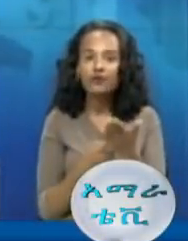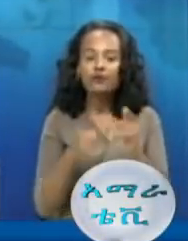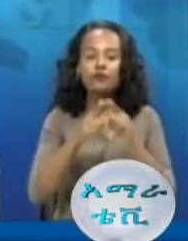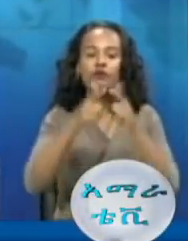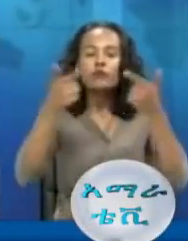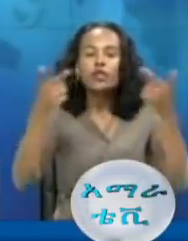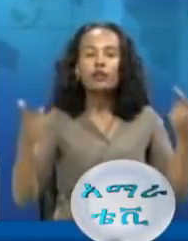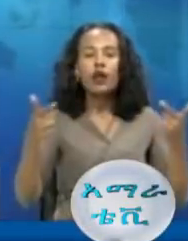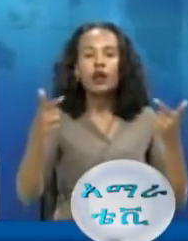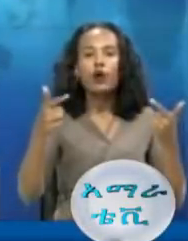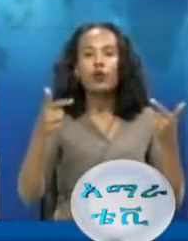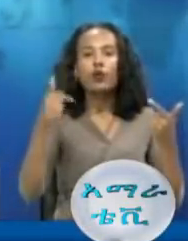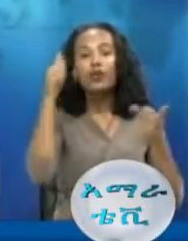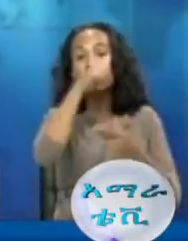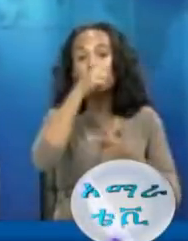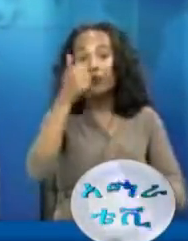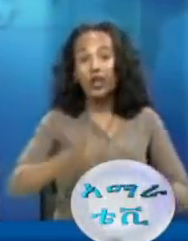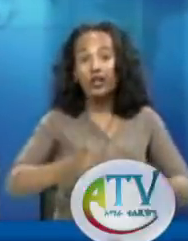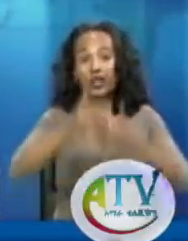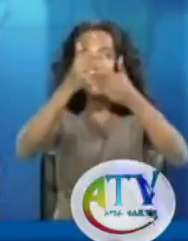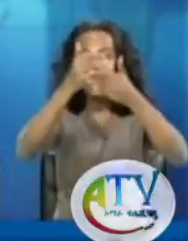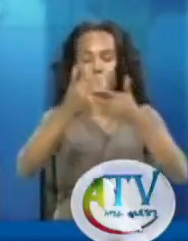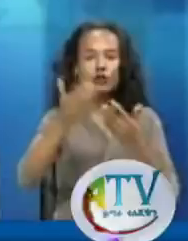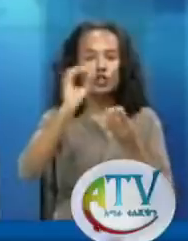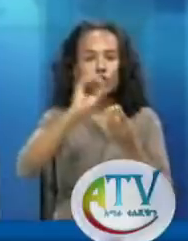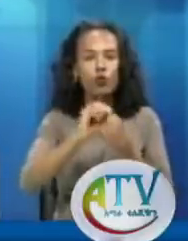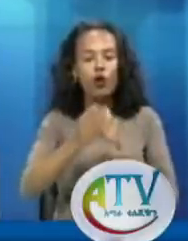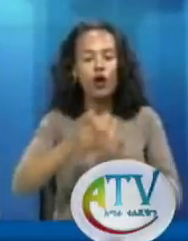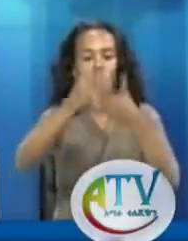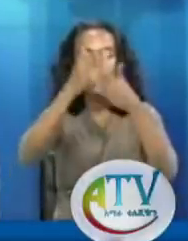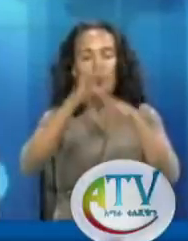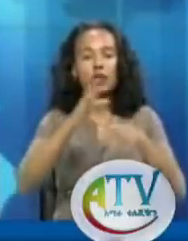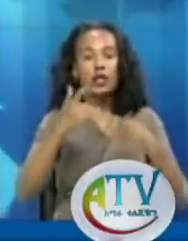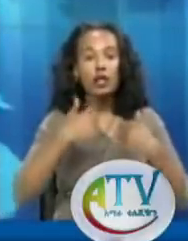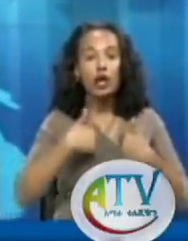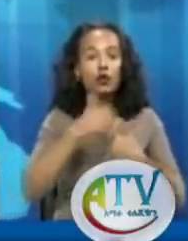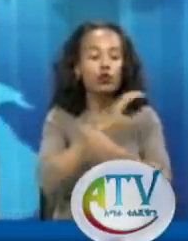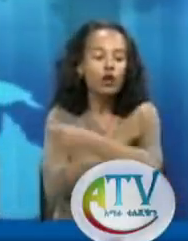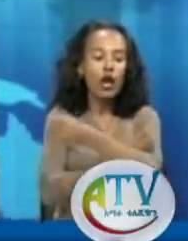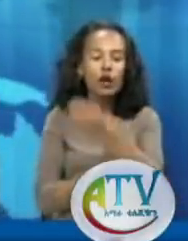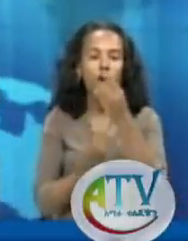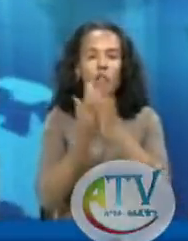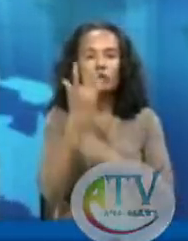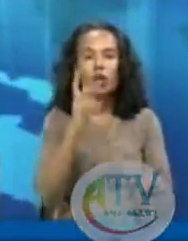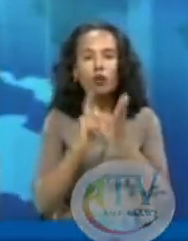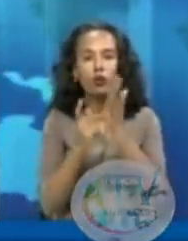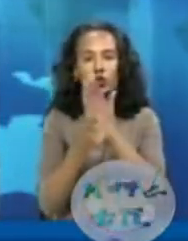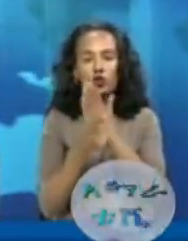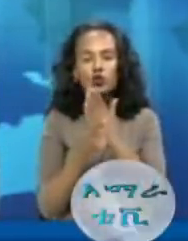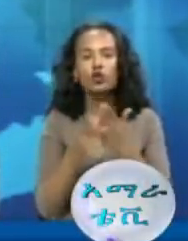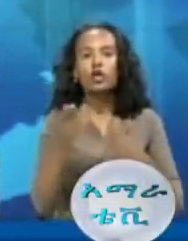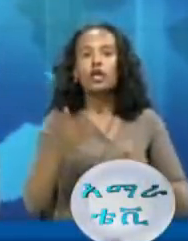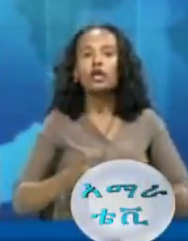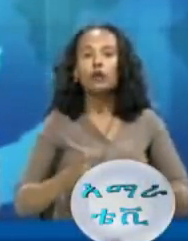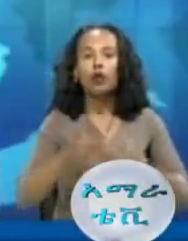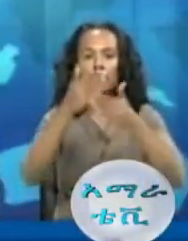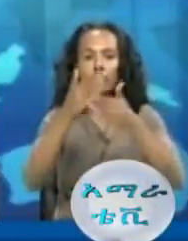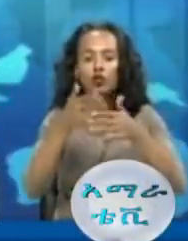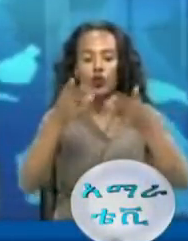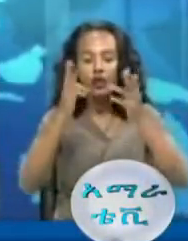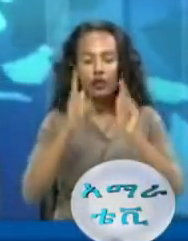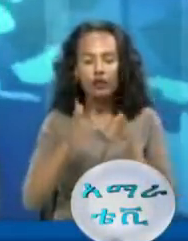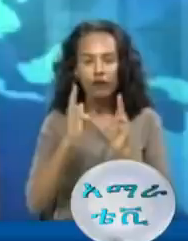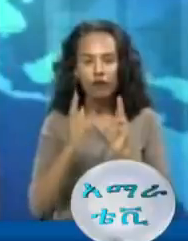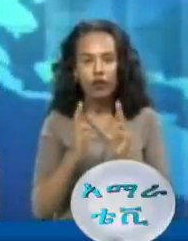ታላቁ የህዳሴ ግድብን ጨምሮ በግንባታ ላይ ያሉ የኃይል ማመንጫ ፕሮጀክቶች ግንባታቸው